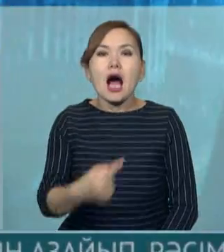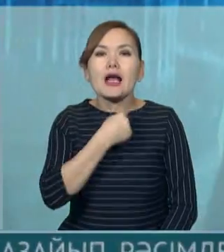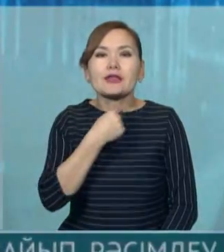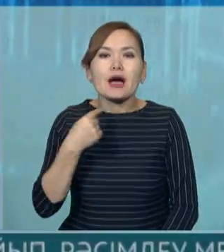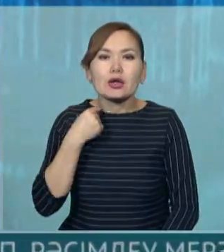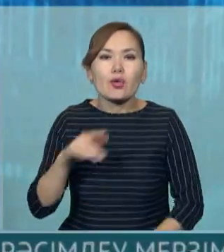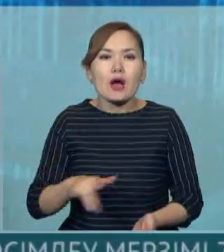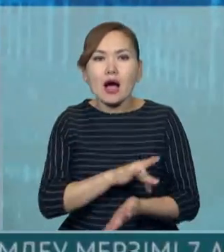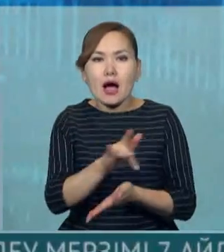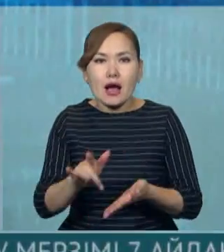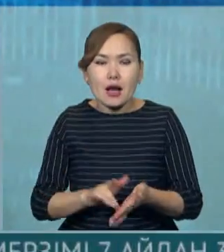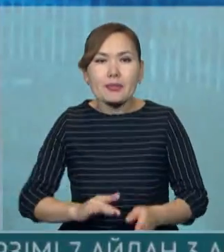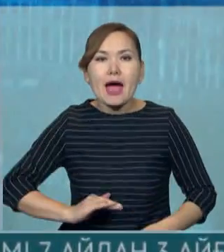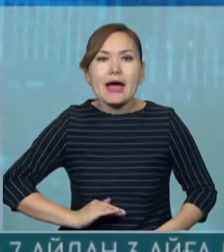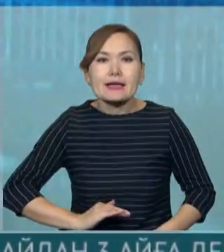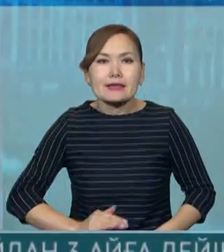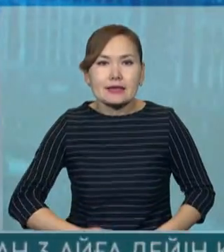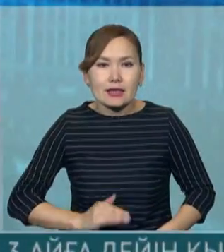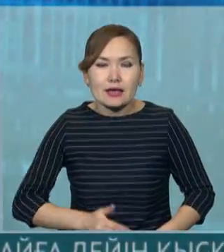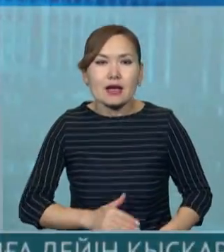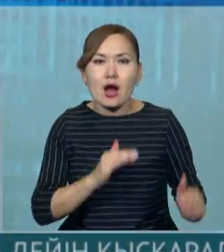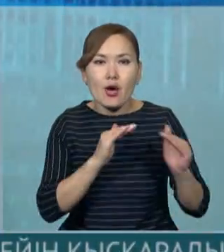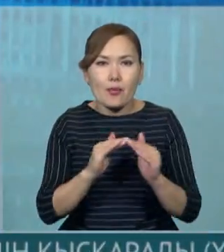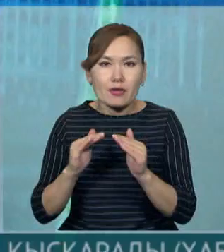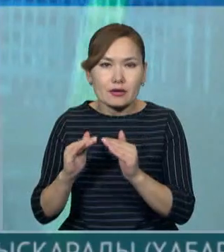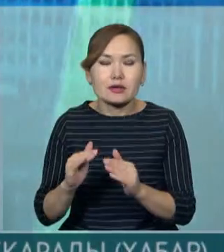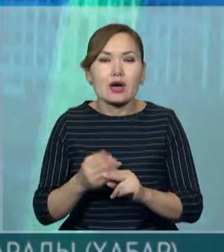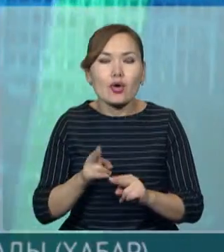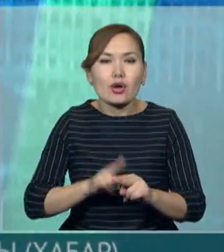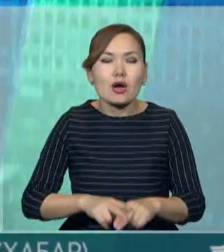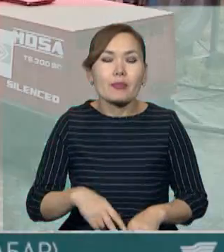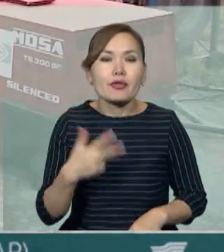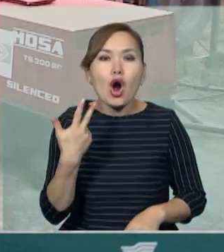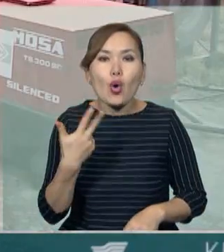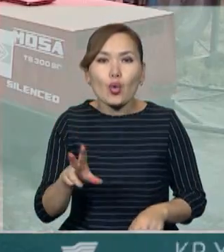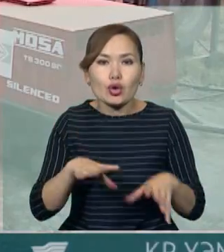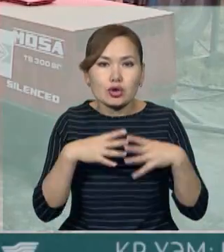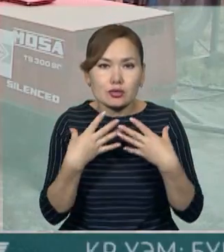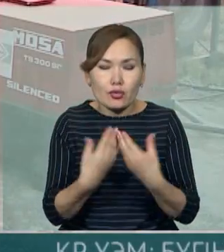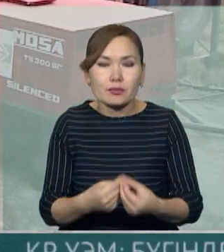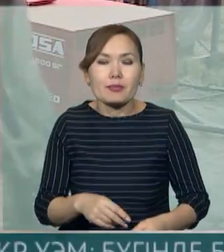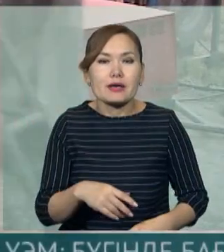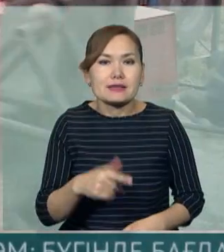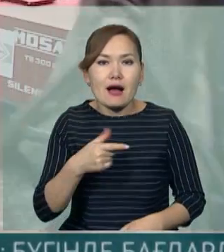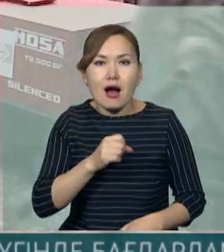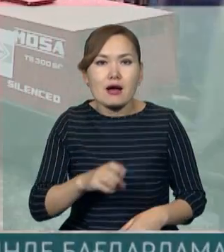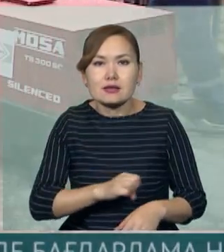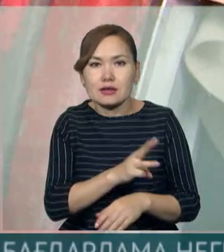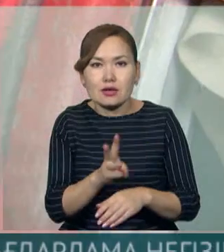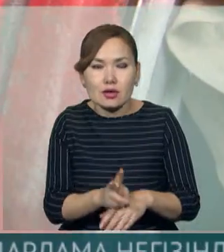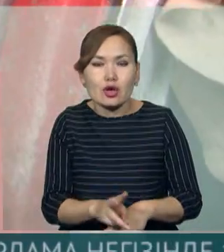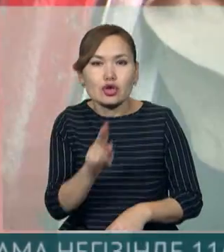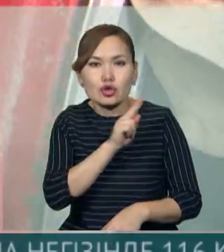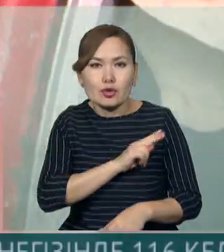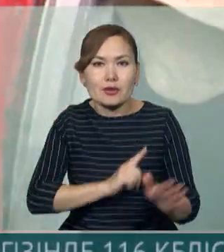Талдықорған қаласында жекеменшік сектордағы алғашқы 30 отбасы көгілдір отынды пайдалана бастады. Қалада газ құбырларын тарту жұмыстары қызу жүріп